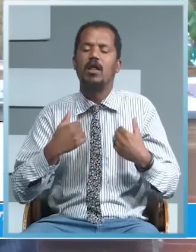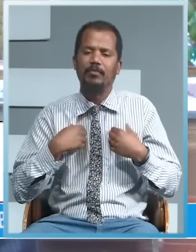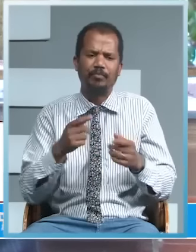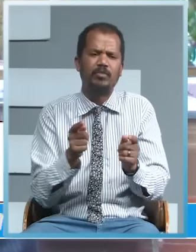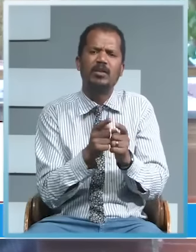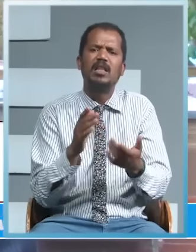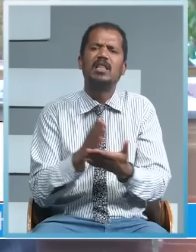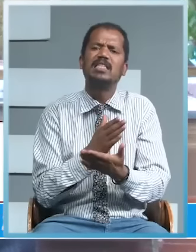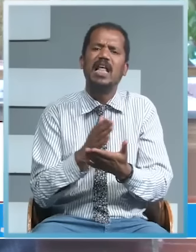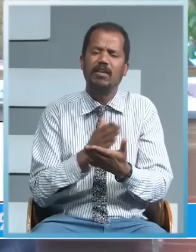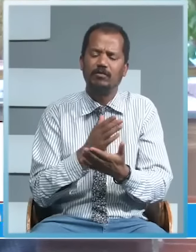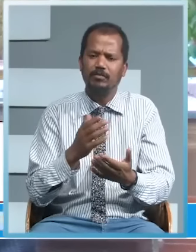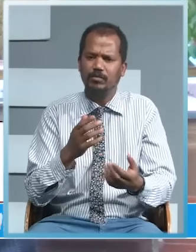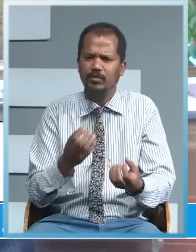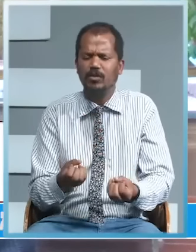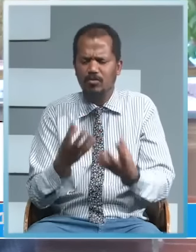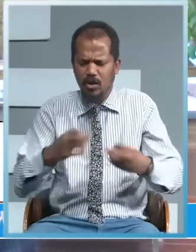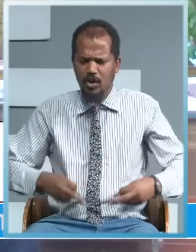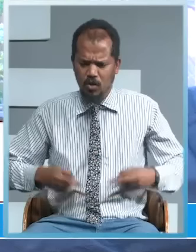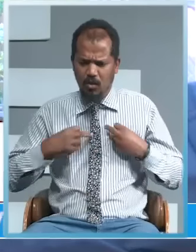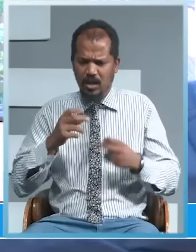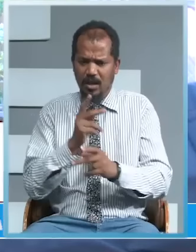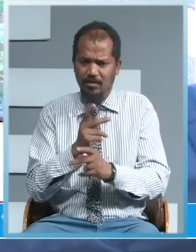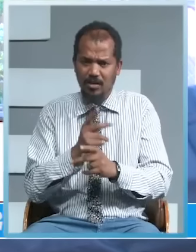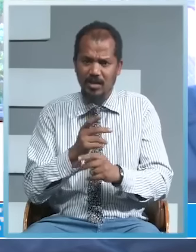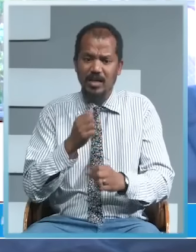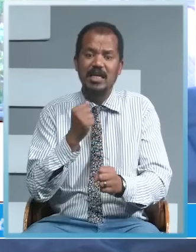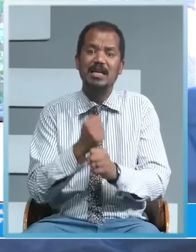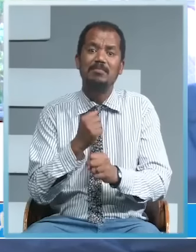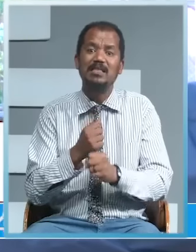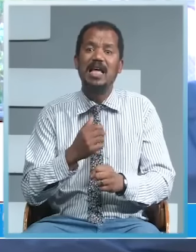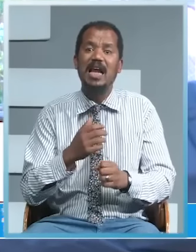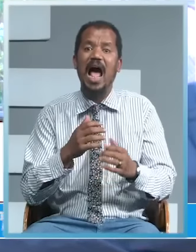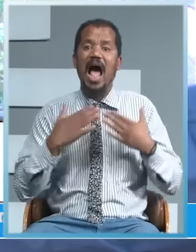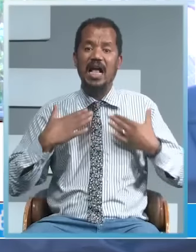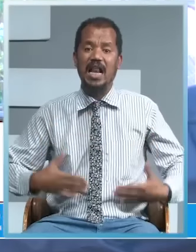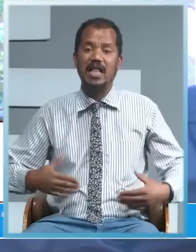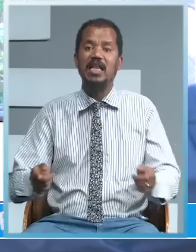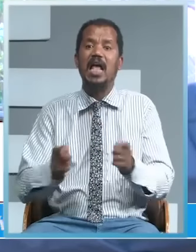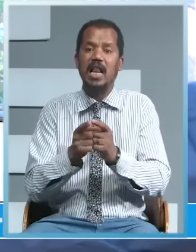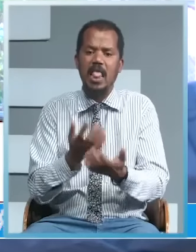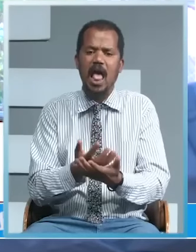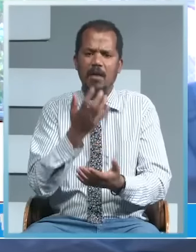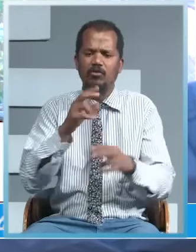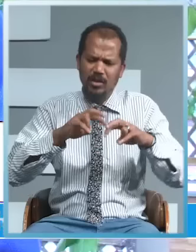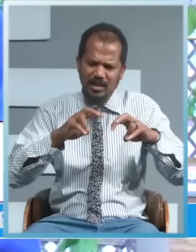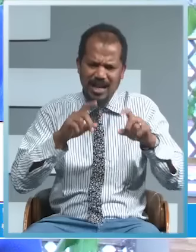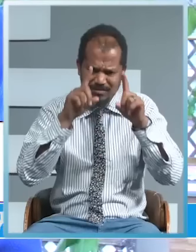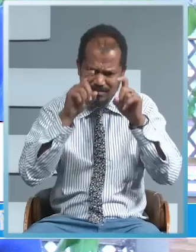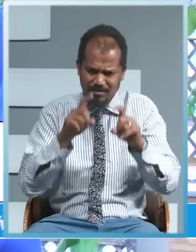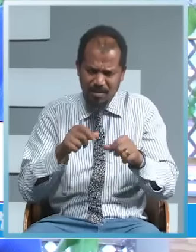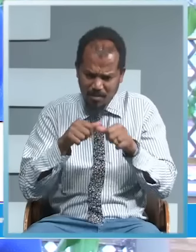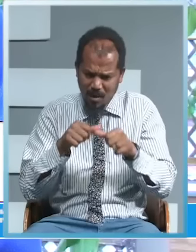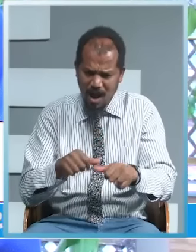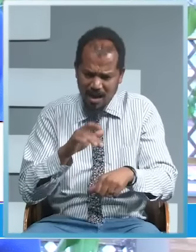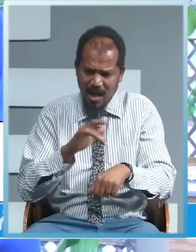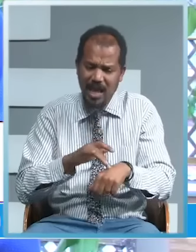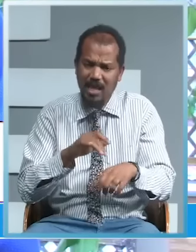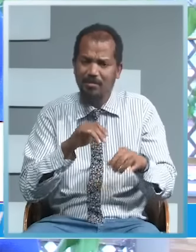የመረቁ ተሳታፊዎችም የብዛህዮት ለመጠበቅ የምንሰራ ካላትን ያገናኘ ሀብቱን ለጥናትና ምርምር ማዋል